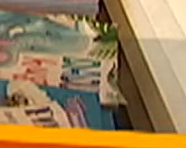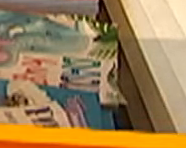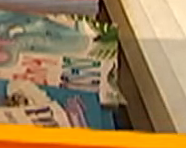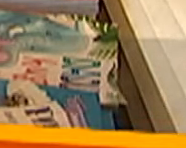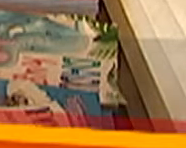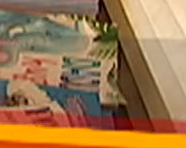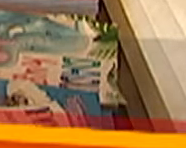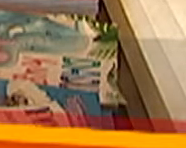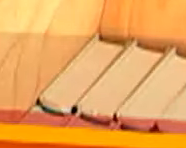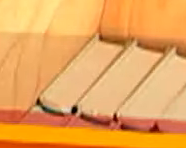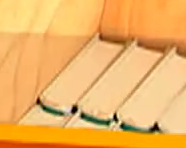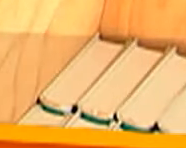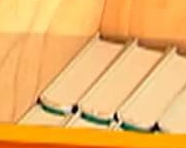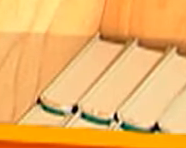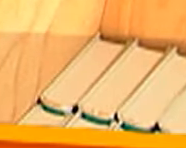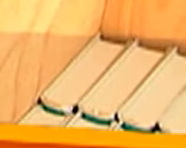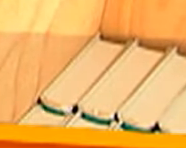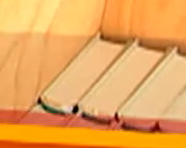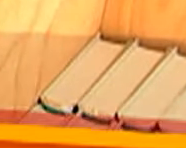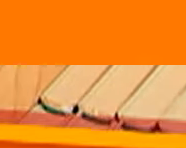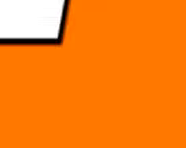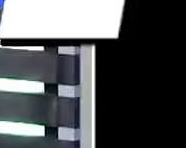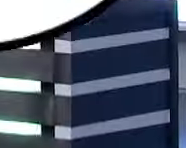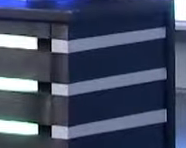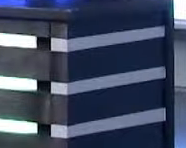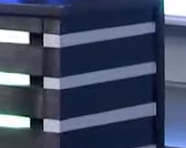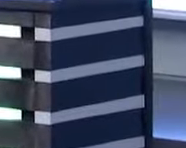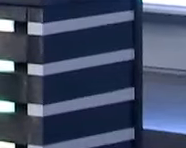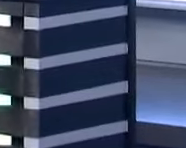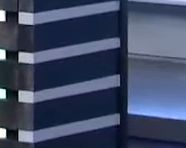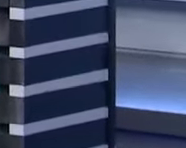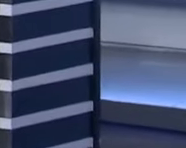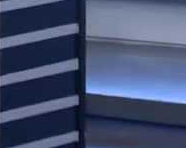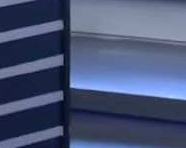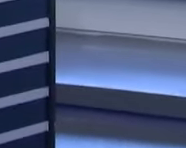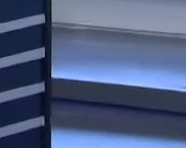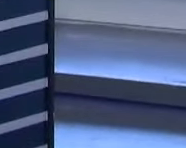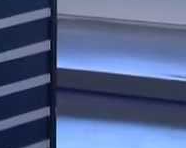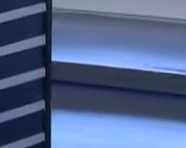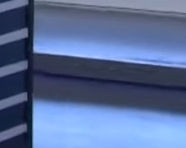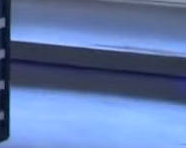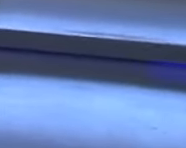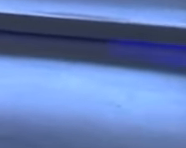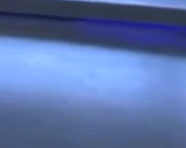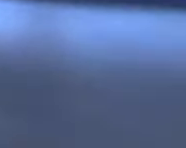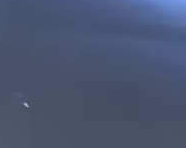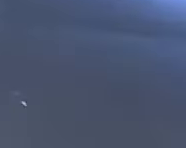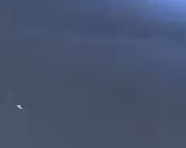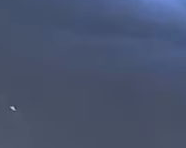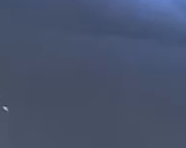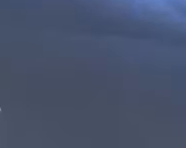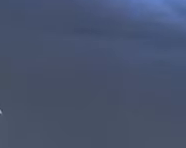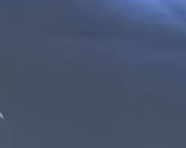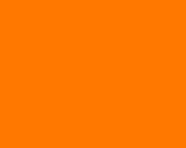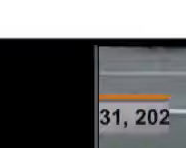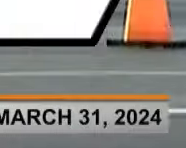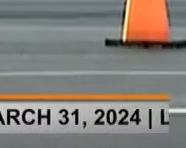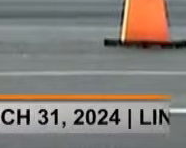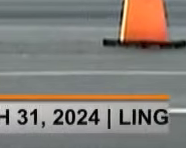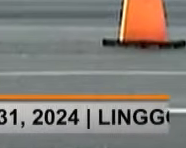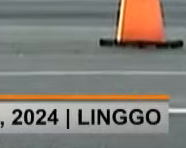isang floating book fair sa Maynila. Lahat ng yan sa pagbabalik ng Frontline Pilipinas Weekend.